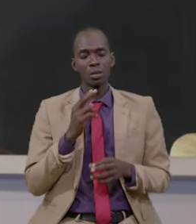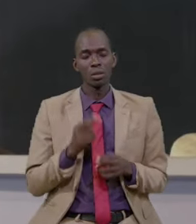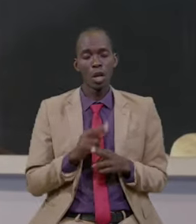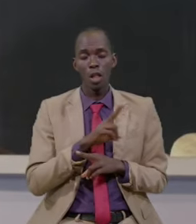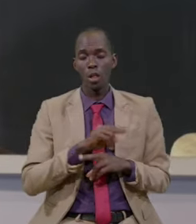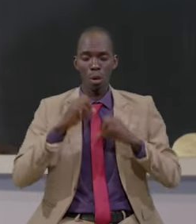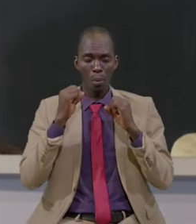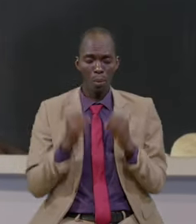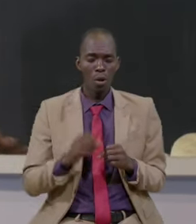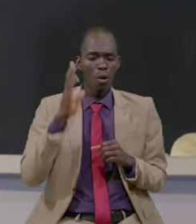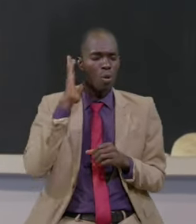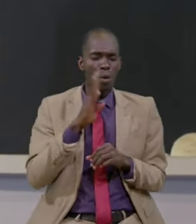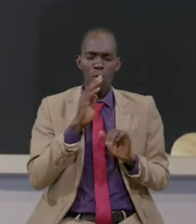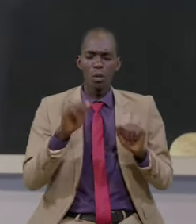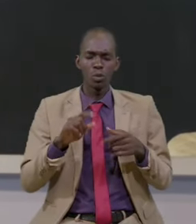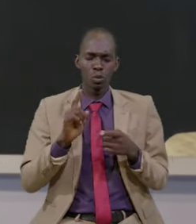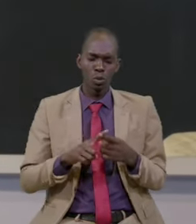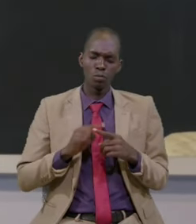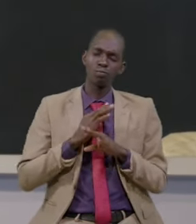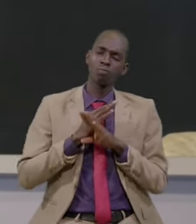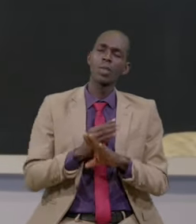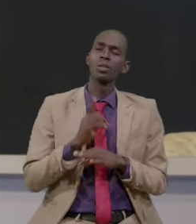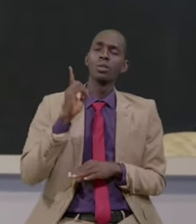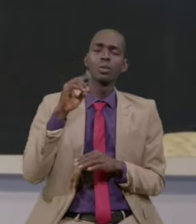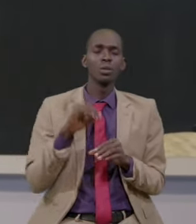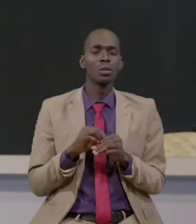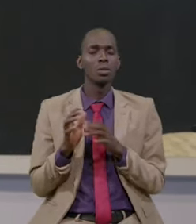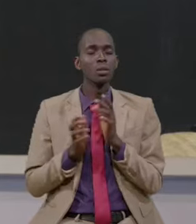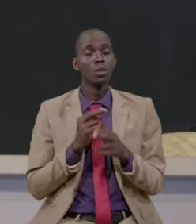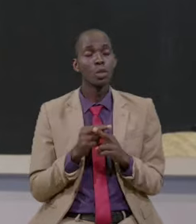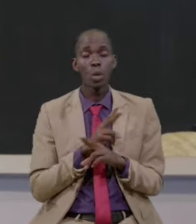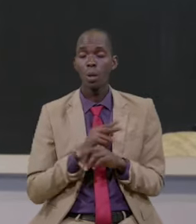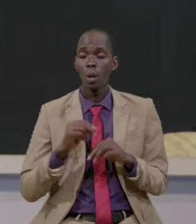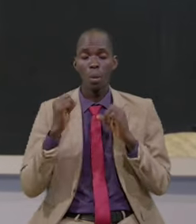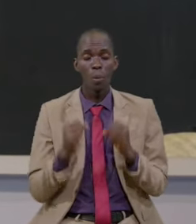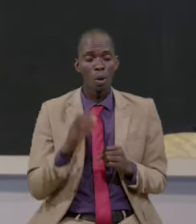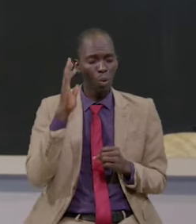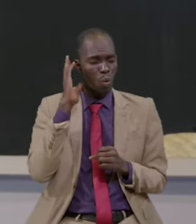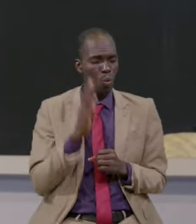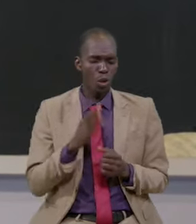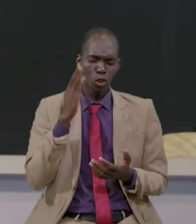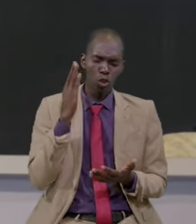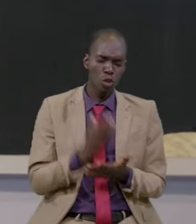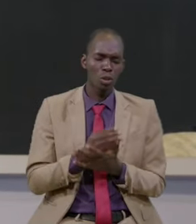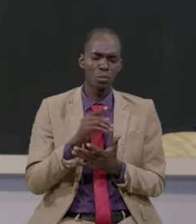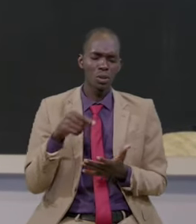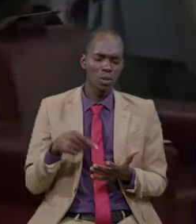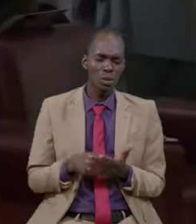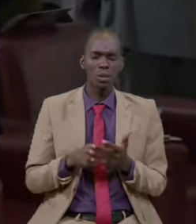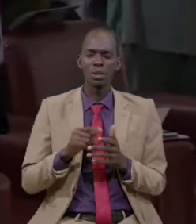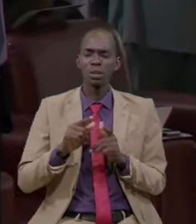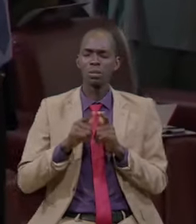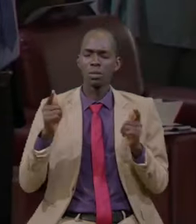Aucune puissance ne pourra te tenir la tête. Aucune puissance ne pourra arrêter